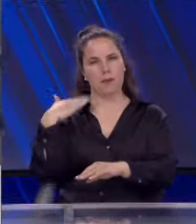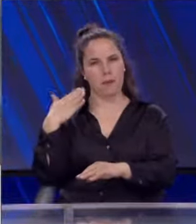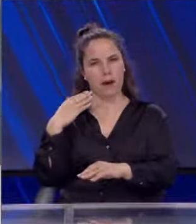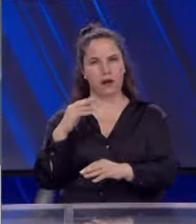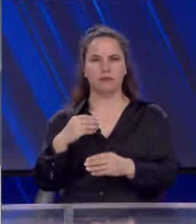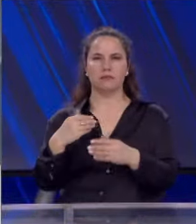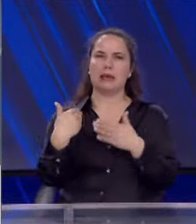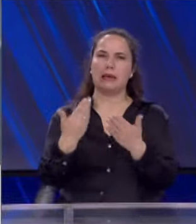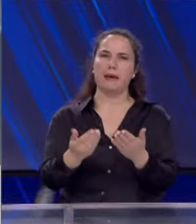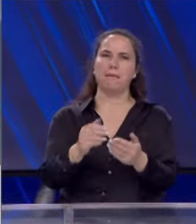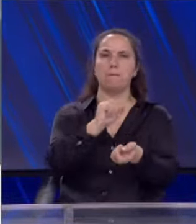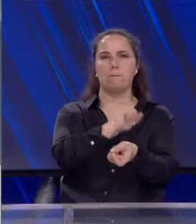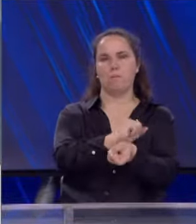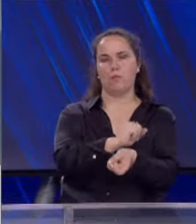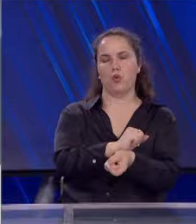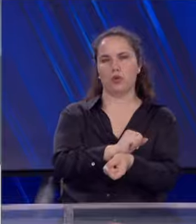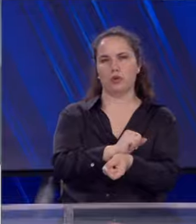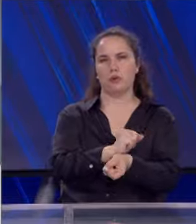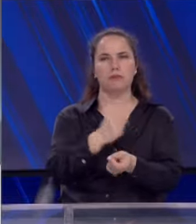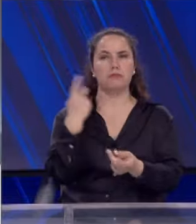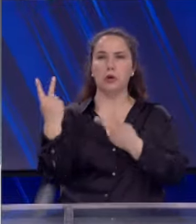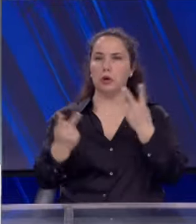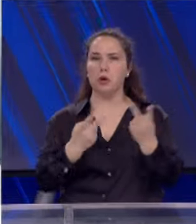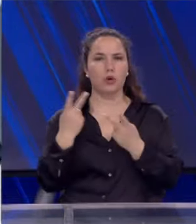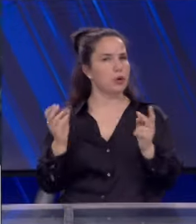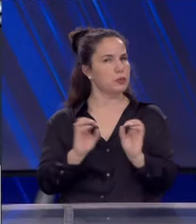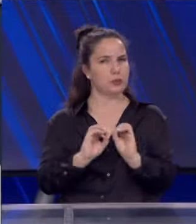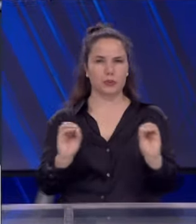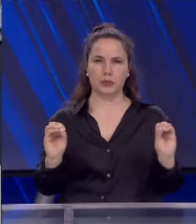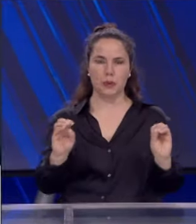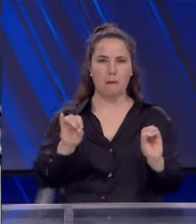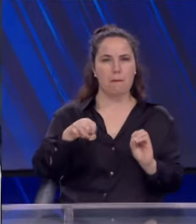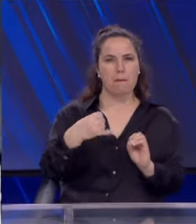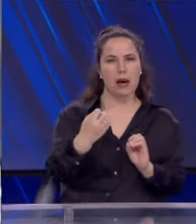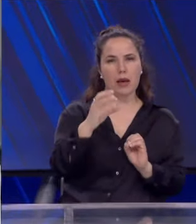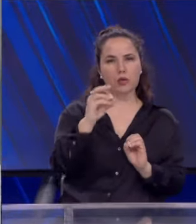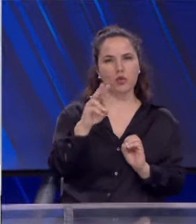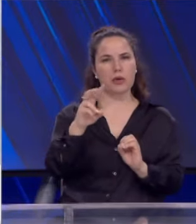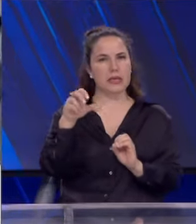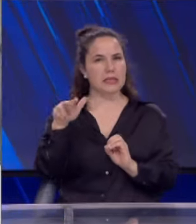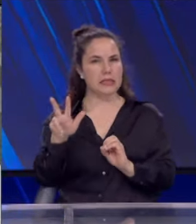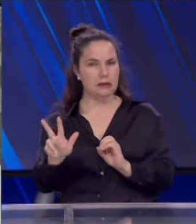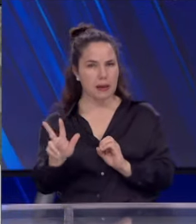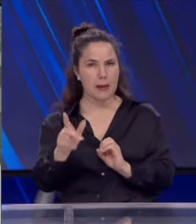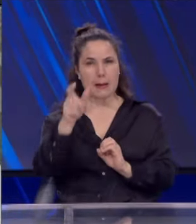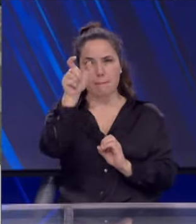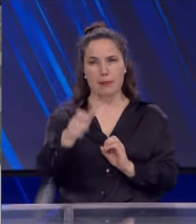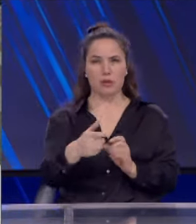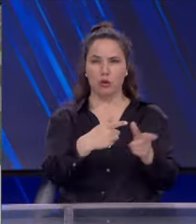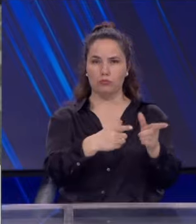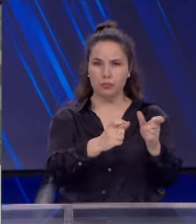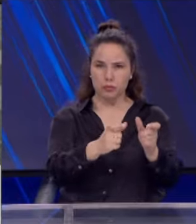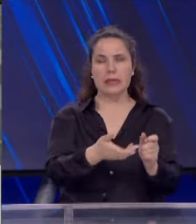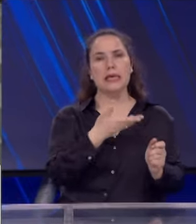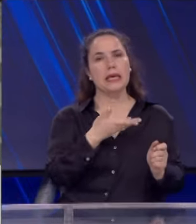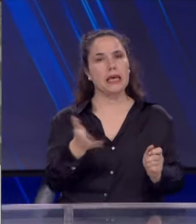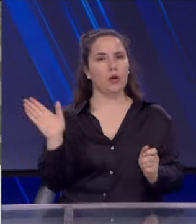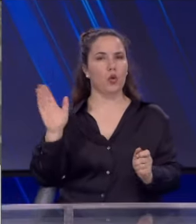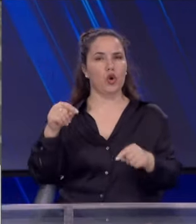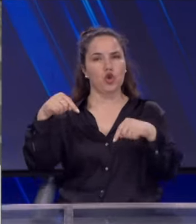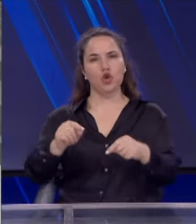masën arrest me burg në mungesë. Në maj të vitit 2023, ai qelloi me armë zjarri ndaj makinës së ish